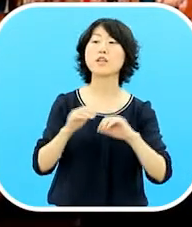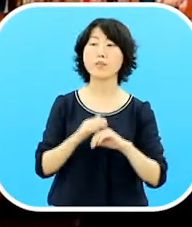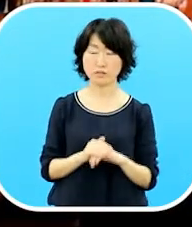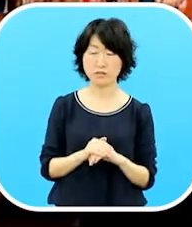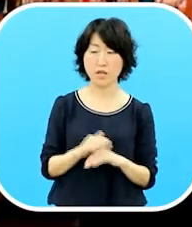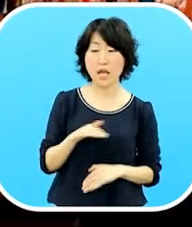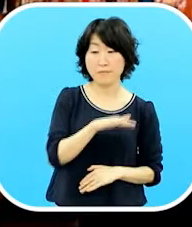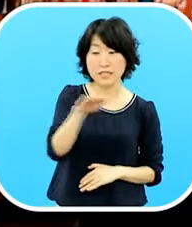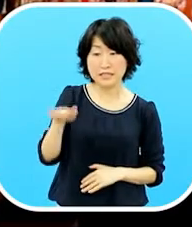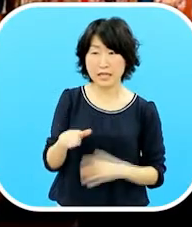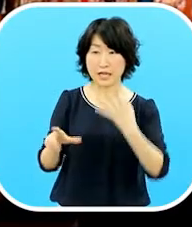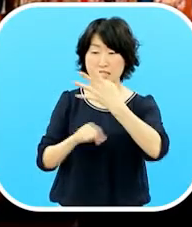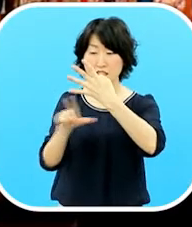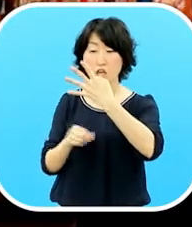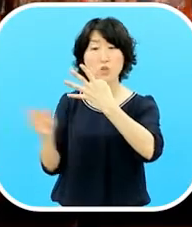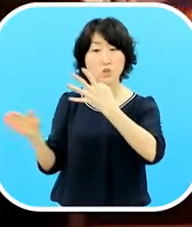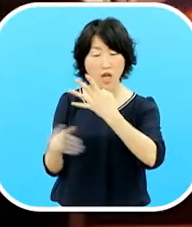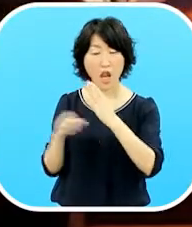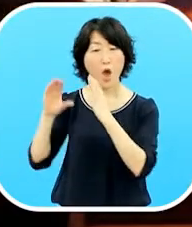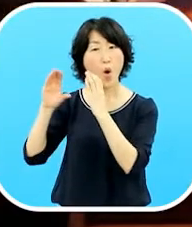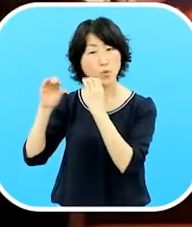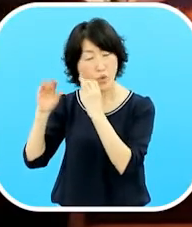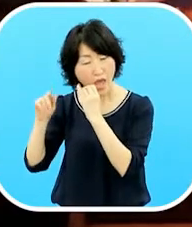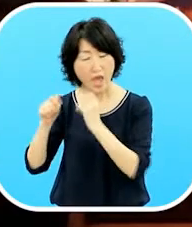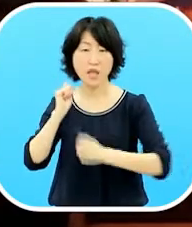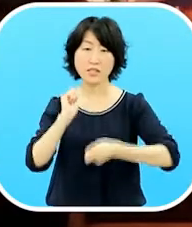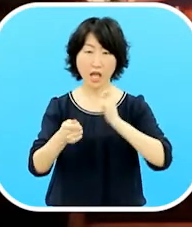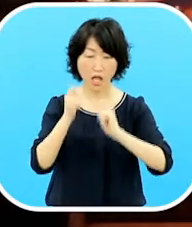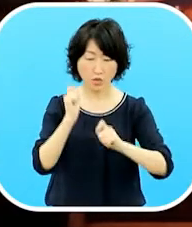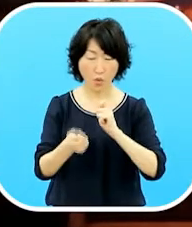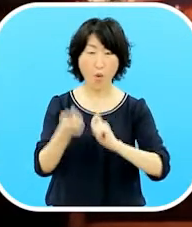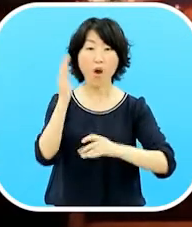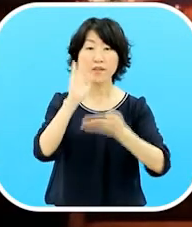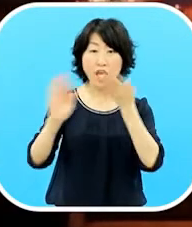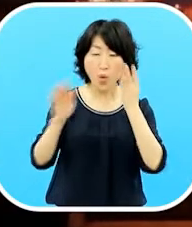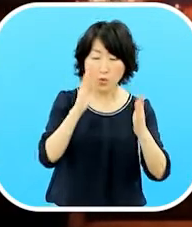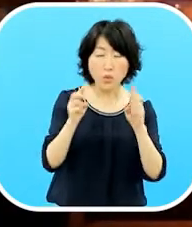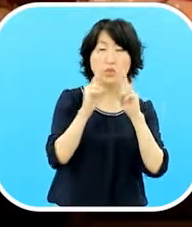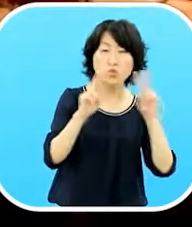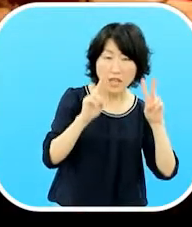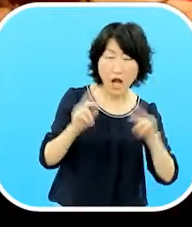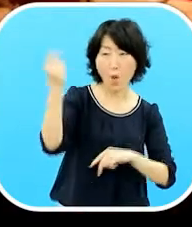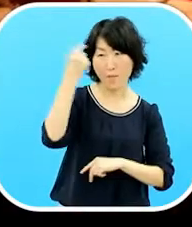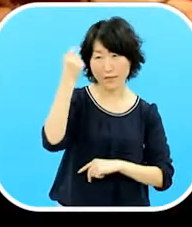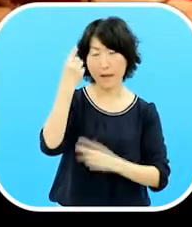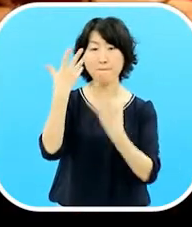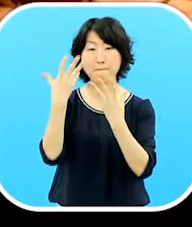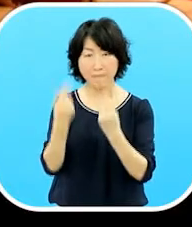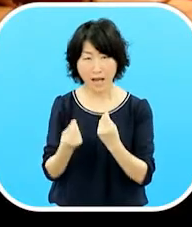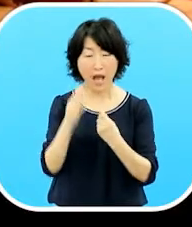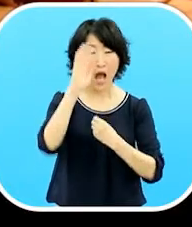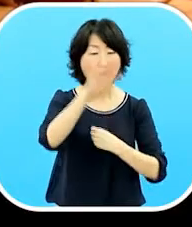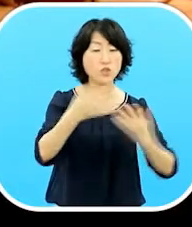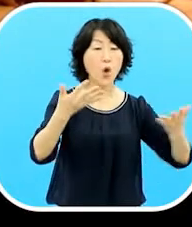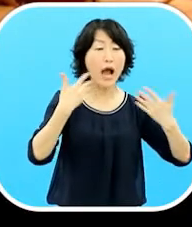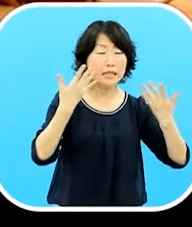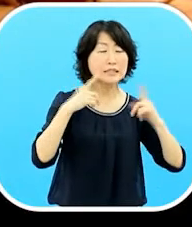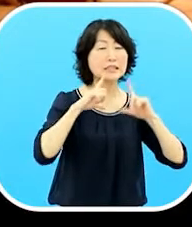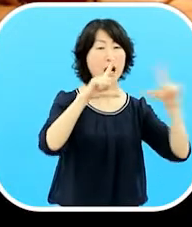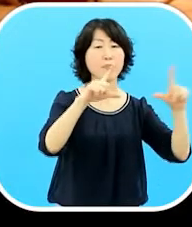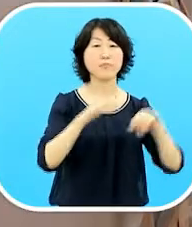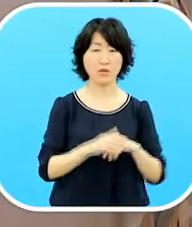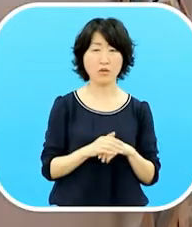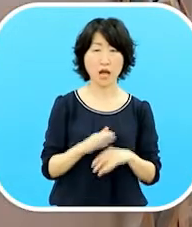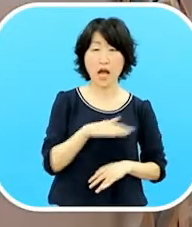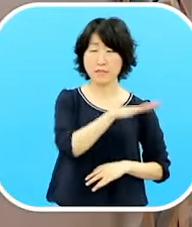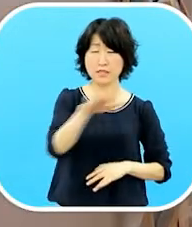から笛、太鼓、手踊り、歌などを学んで秋に発表しています。 全校で取り組んでるなんてすごいです